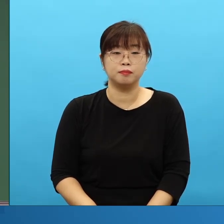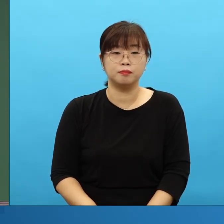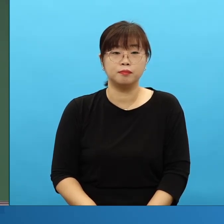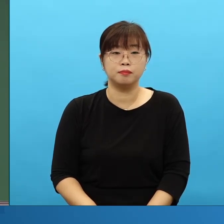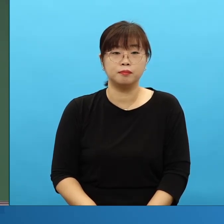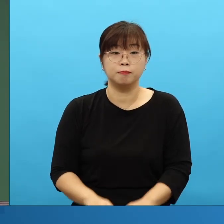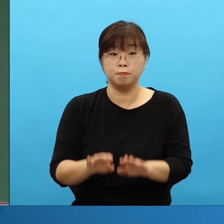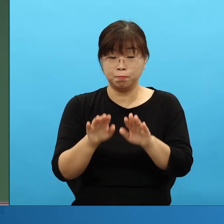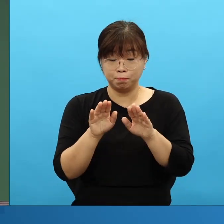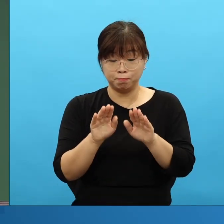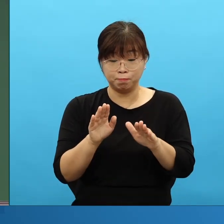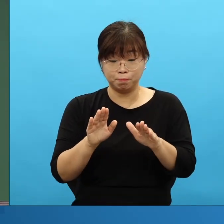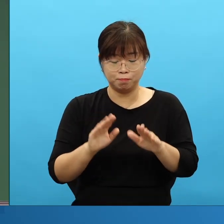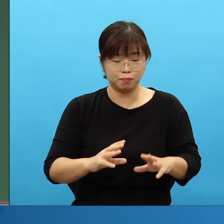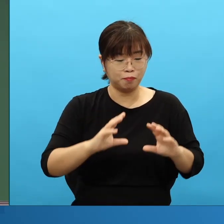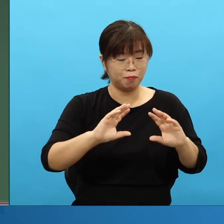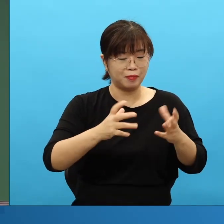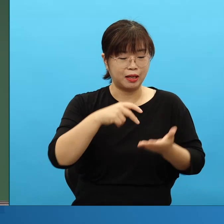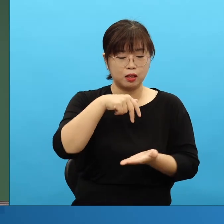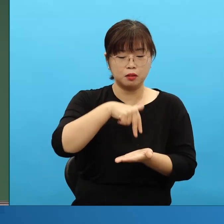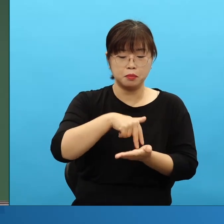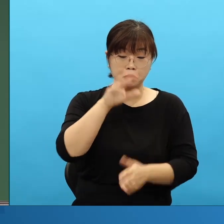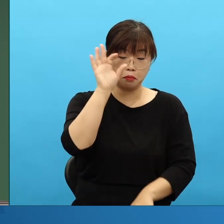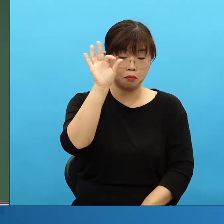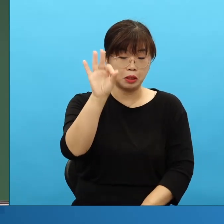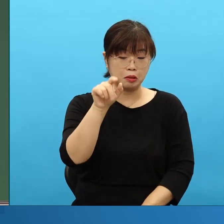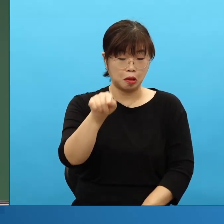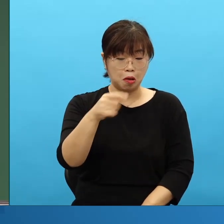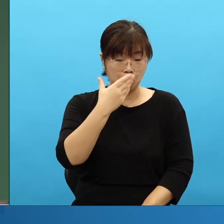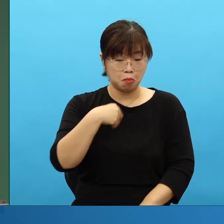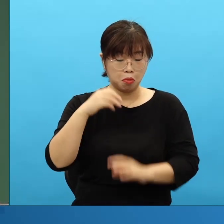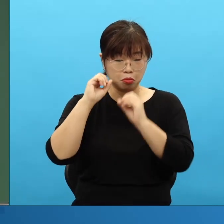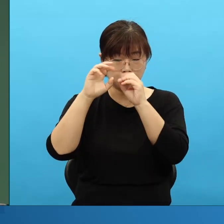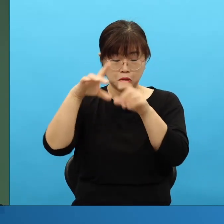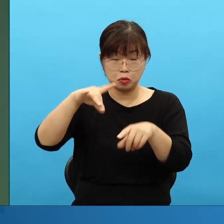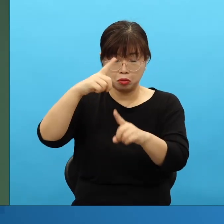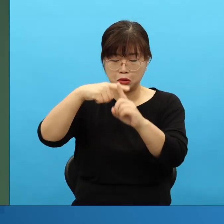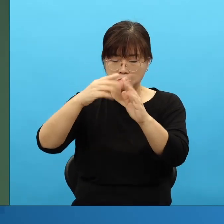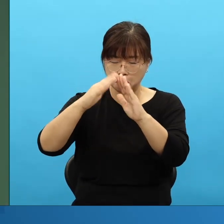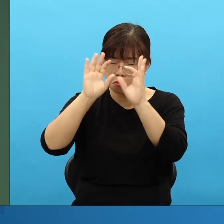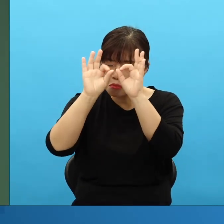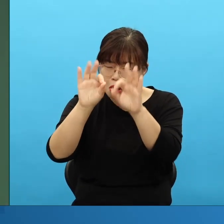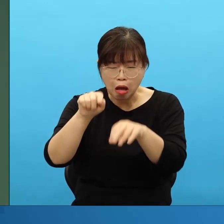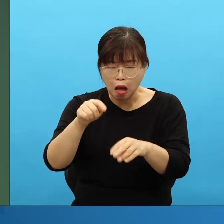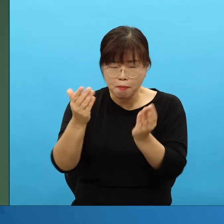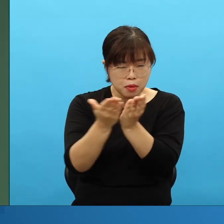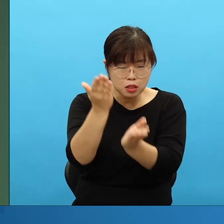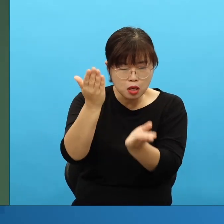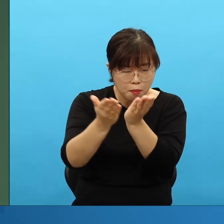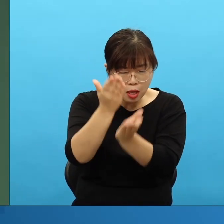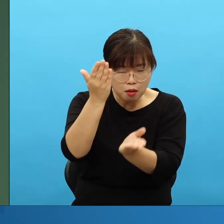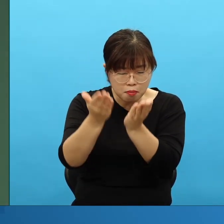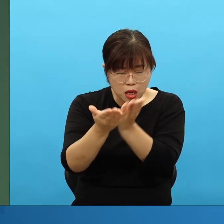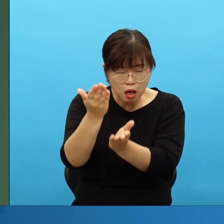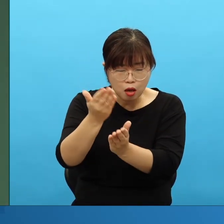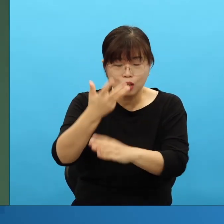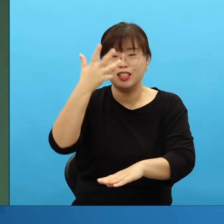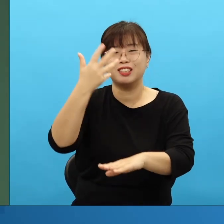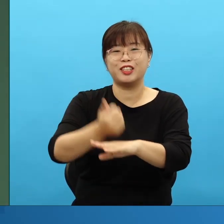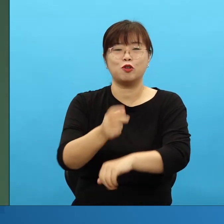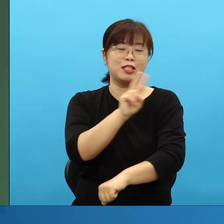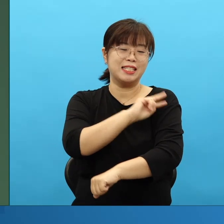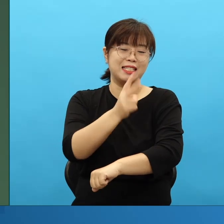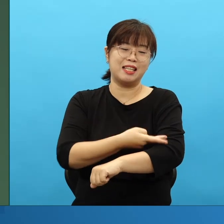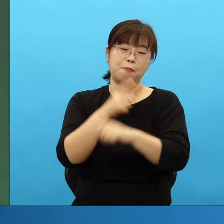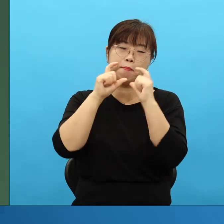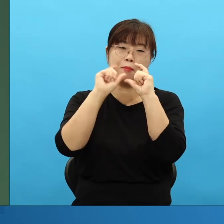이단 누명을 세워버린 겁니다. And the state declared that the early church that was preaching the gospel was a heresy. 뭐 역사적으로 한 번도